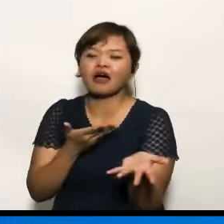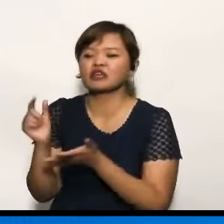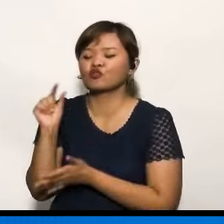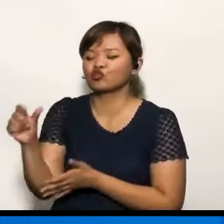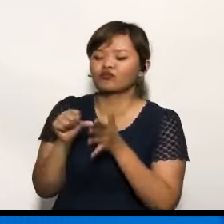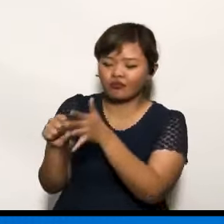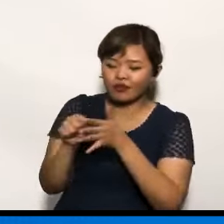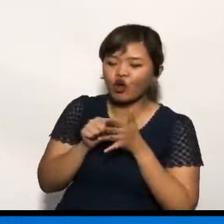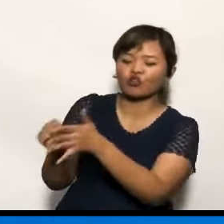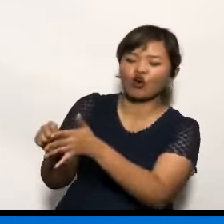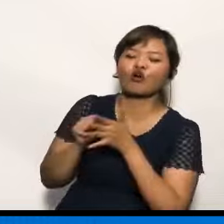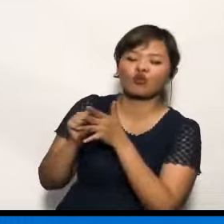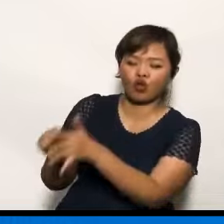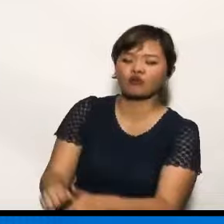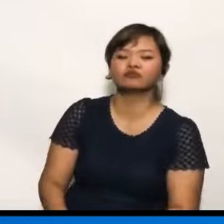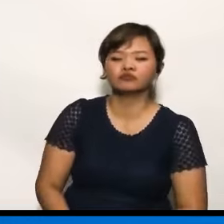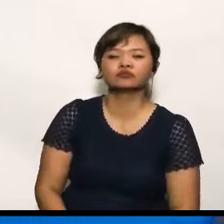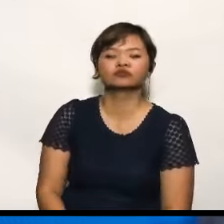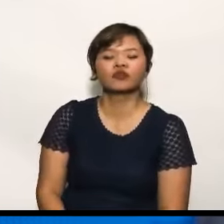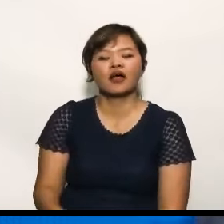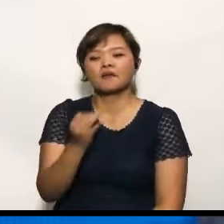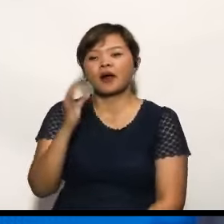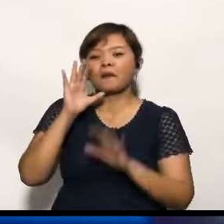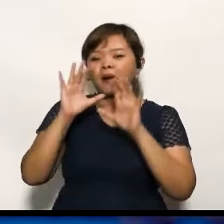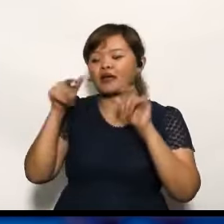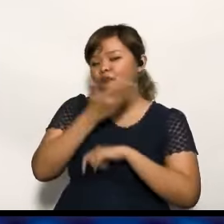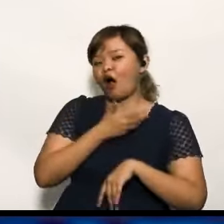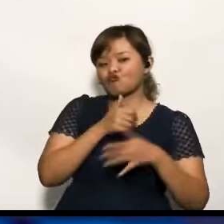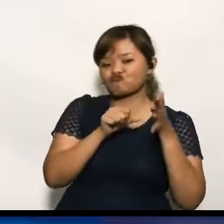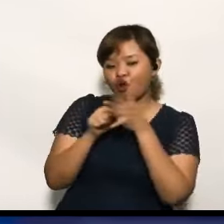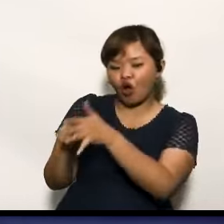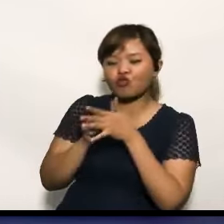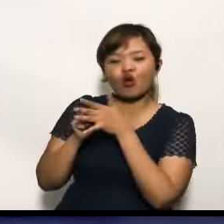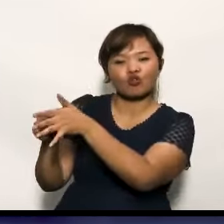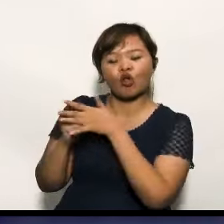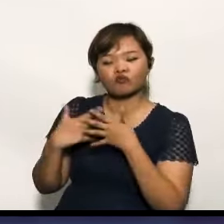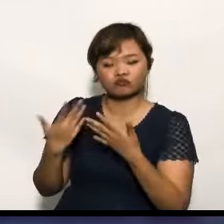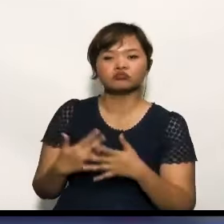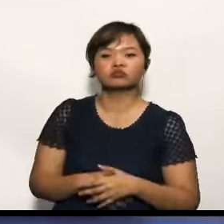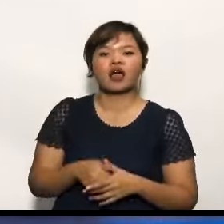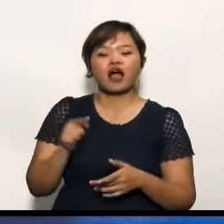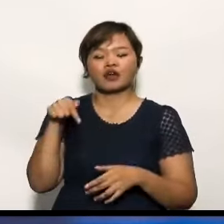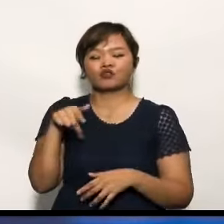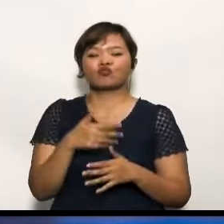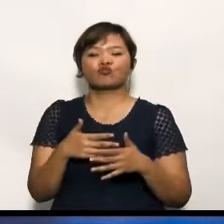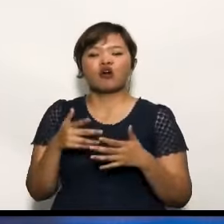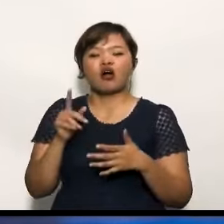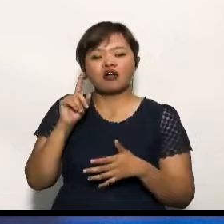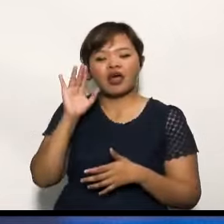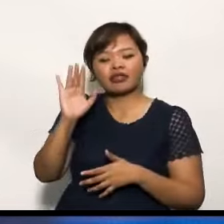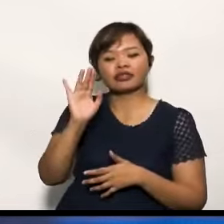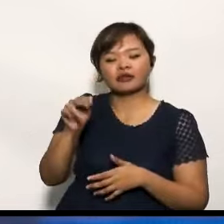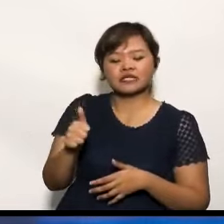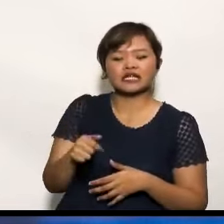Bertolong-tolonglah. Amin. Berapa baik dari kita mau untuk bertolong-tolong. Karena itu akan membawa kita